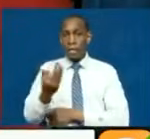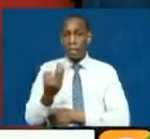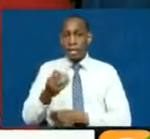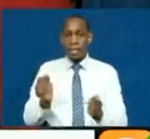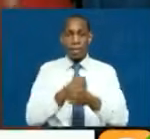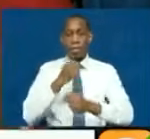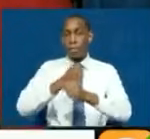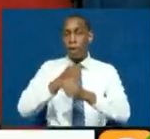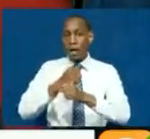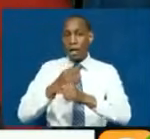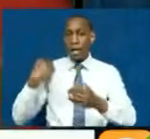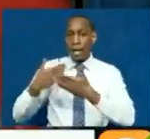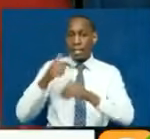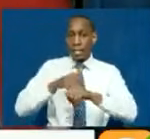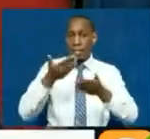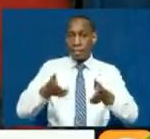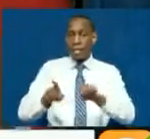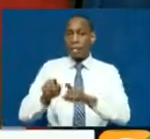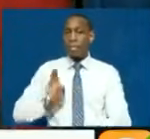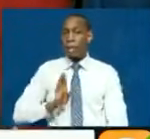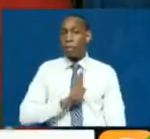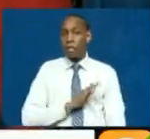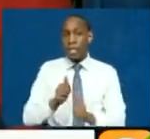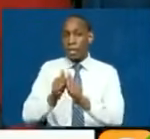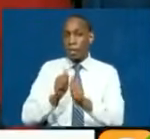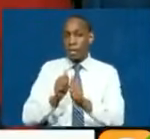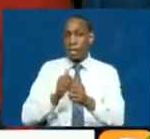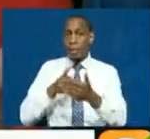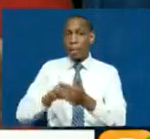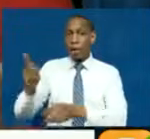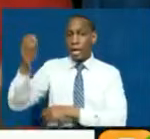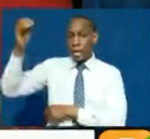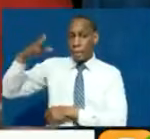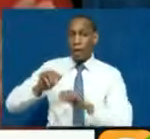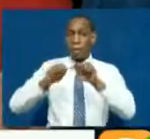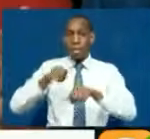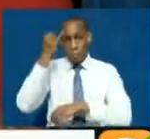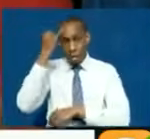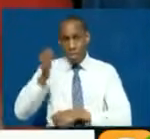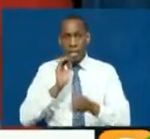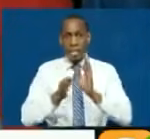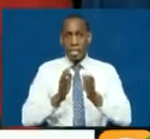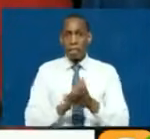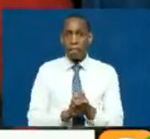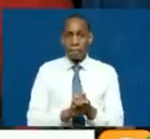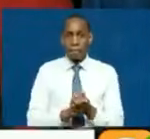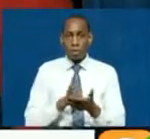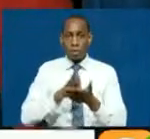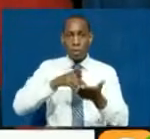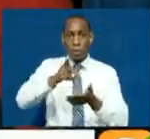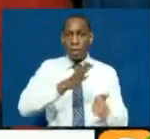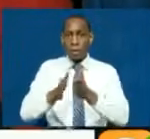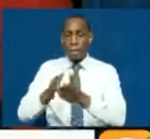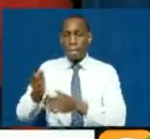not be able to move until now. But this board has denied Kenya Power. Can you imagine if you were to have had the